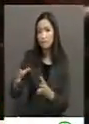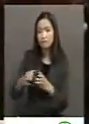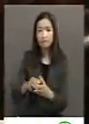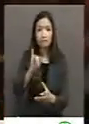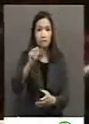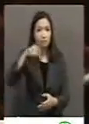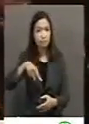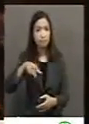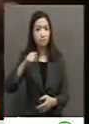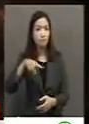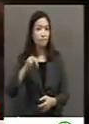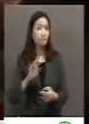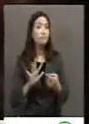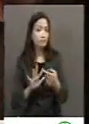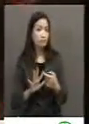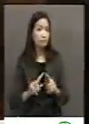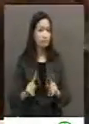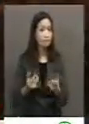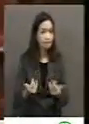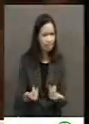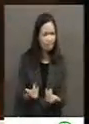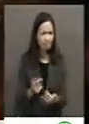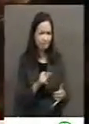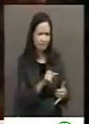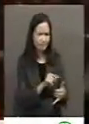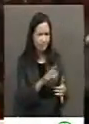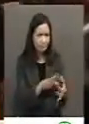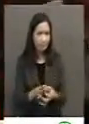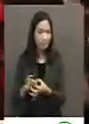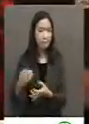ยังไม่มีรายงานนะคะแต่ว่าตำรวจก็กำลังสืบสวนว่าไปเกี่ยวข้องกันหรือเปล่านะคะ